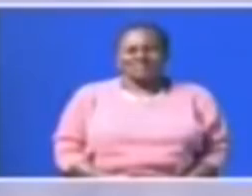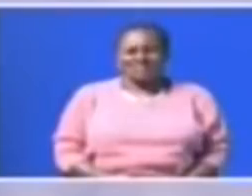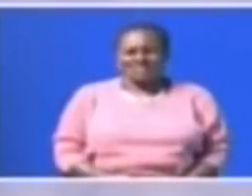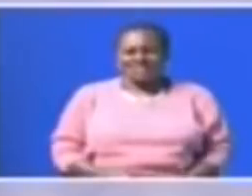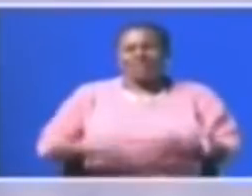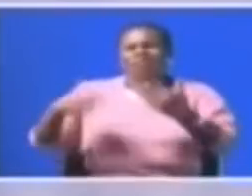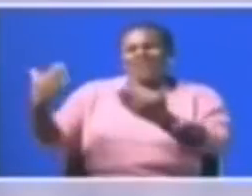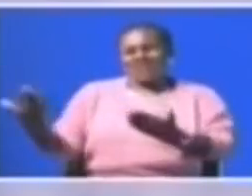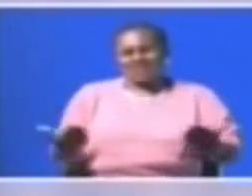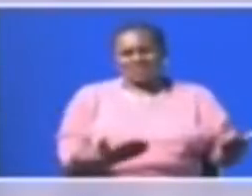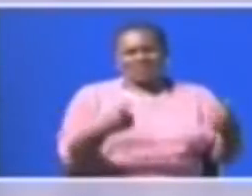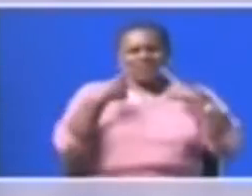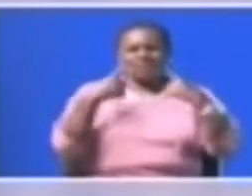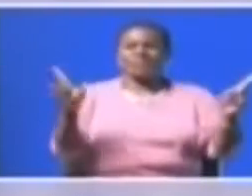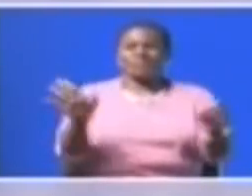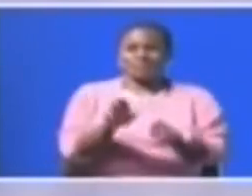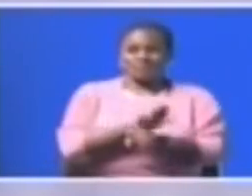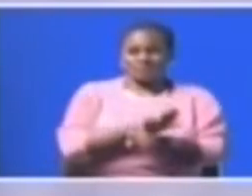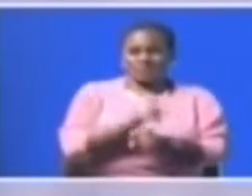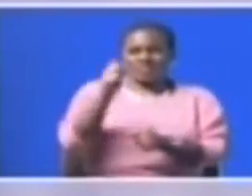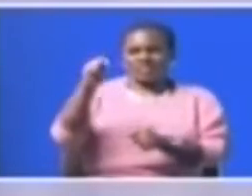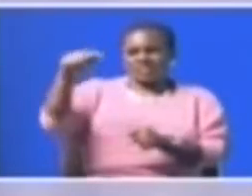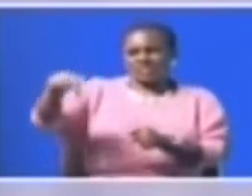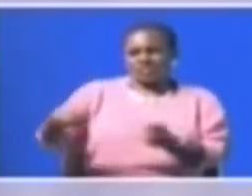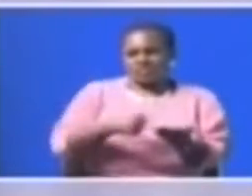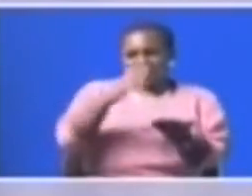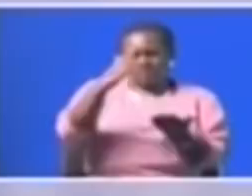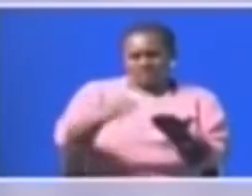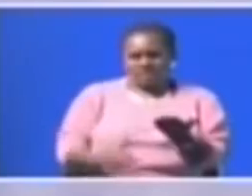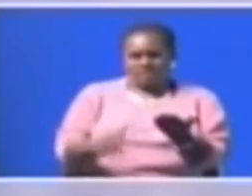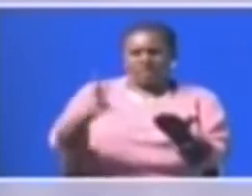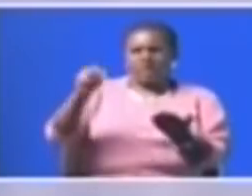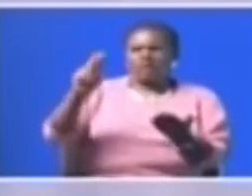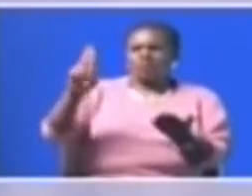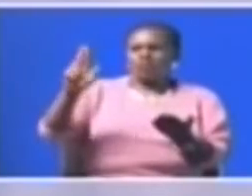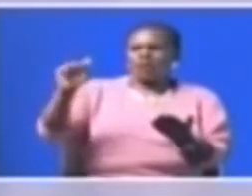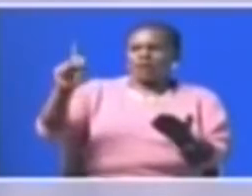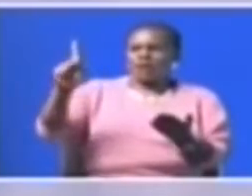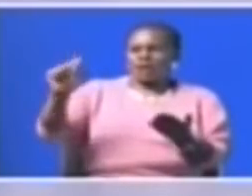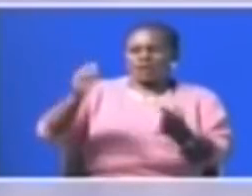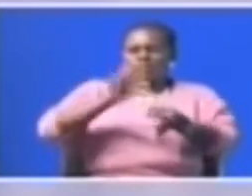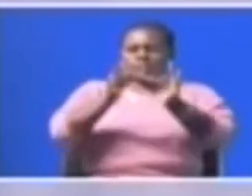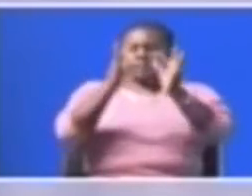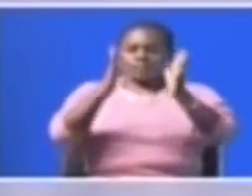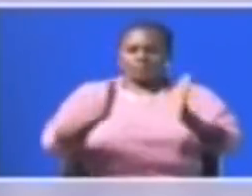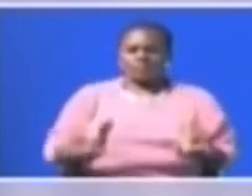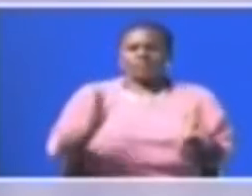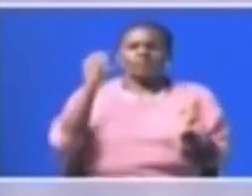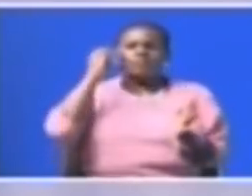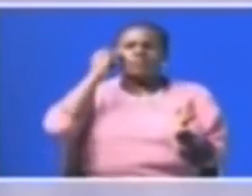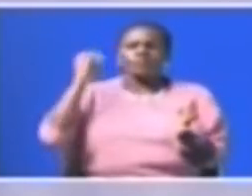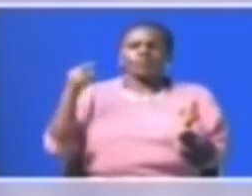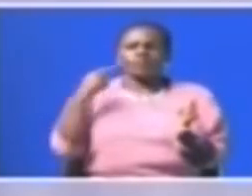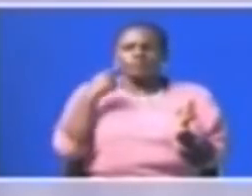Mbasi, karibu mpenzi mtazamaji kwa taarifa za KTN leo wikendi. Mie kwa jina ni Frida Mwaka na mfasiri wa lugha ishara ni